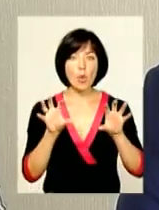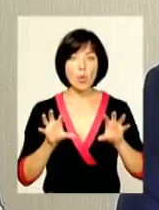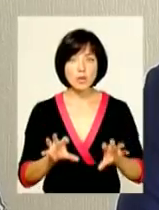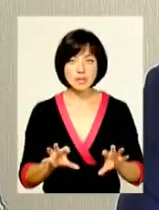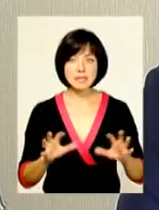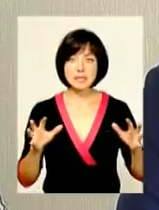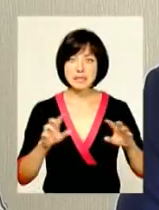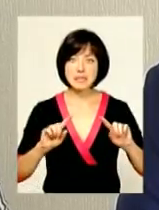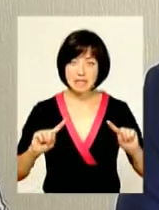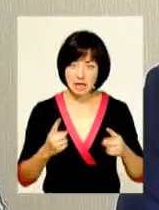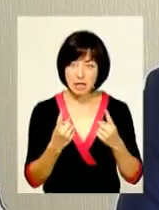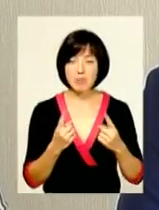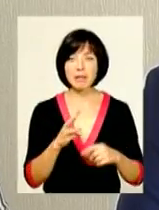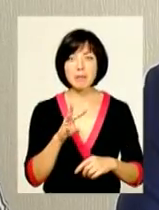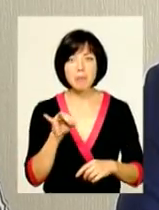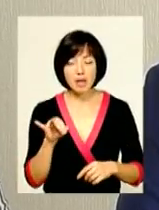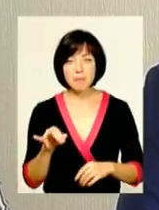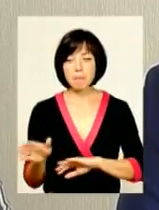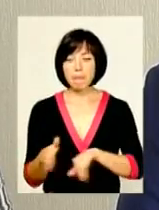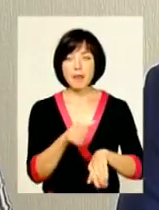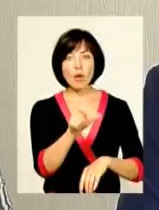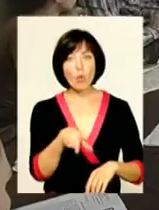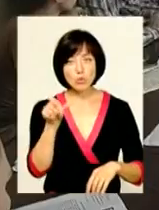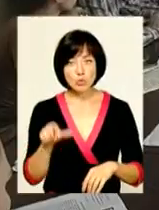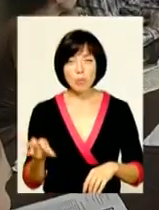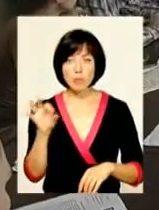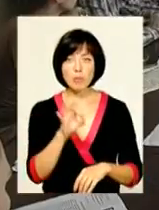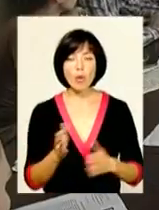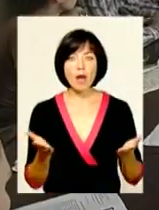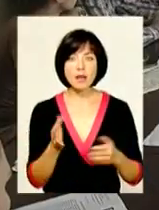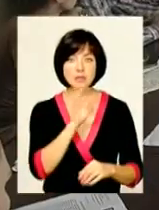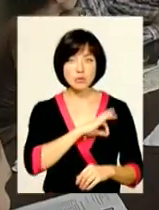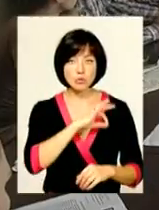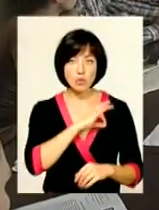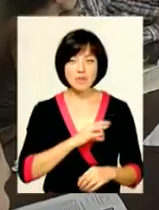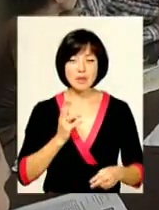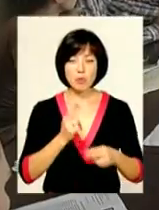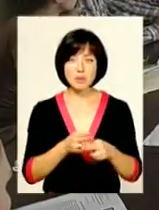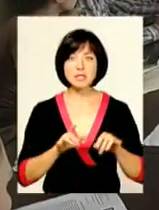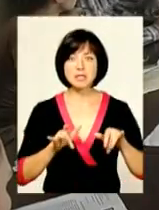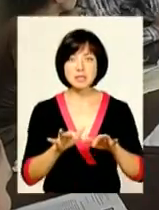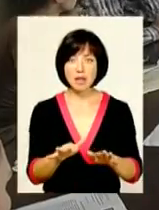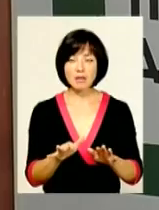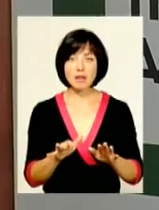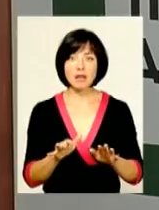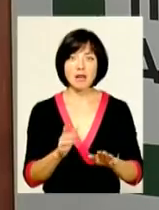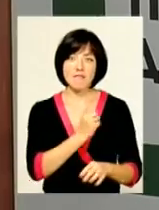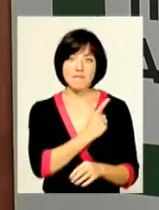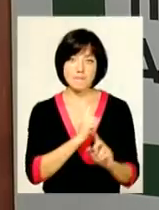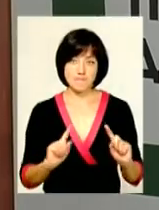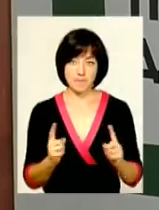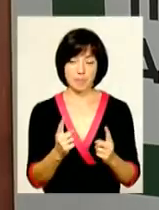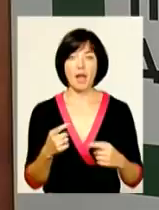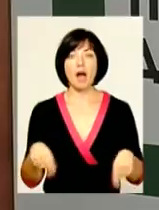кодексу затриманими, особи, щодо яких застосовано запобіжний захід у вигляді тримання під